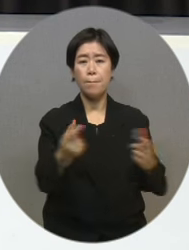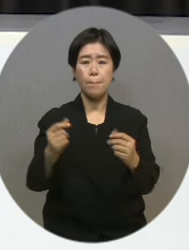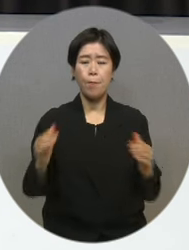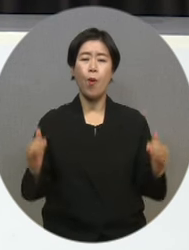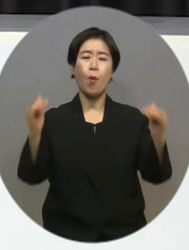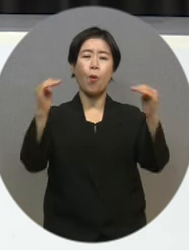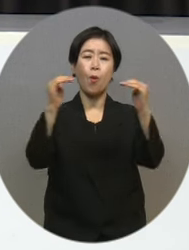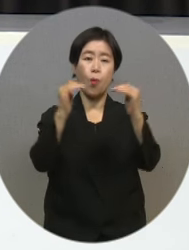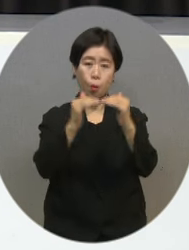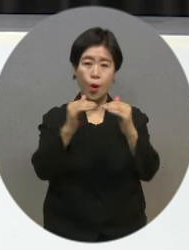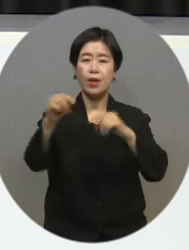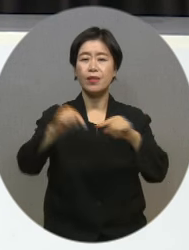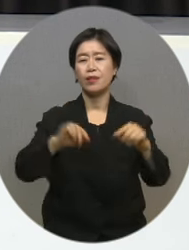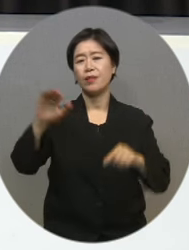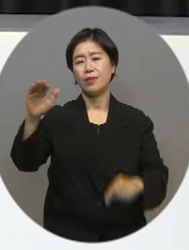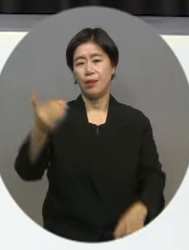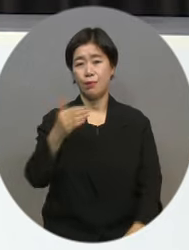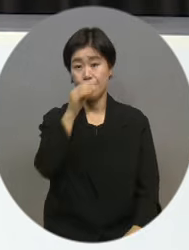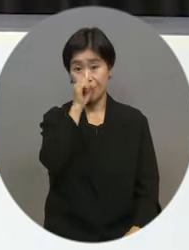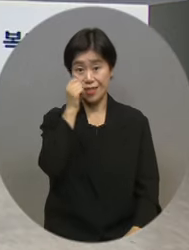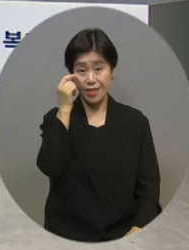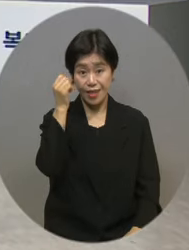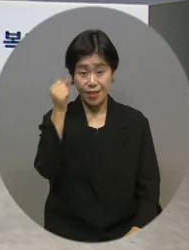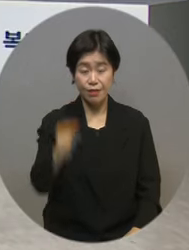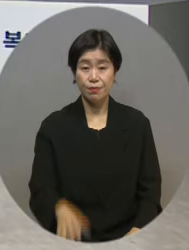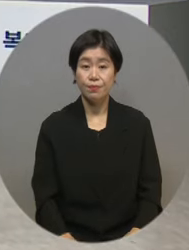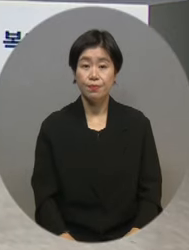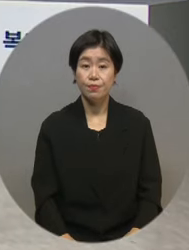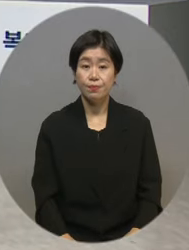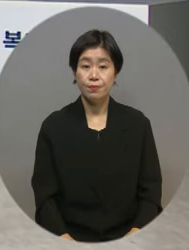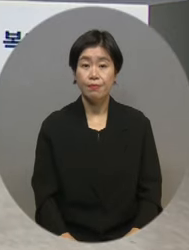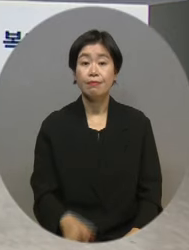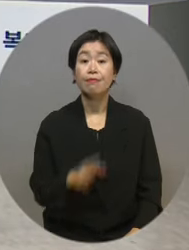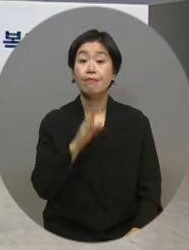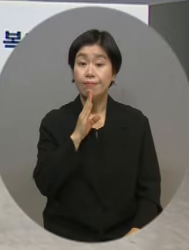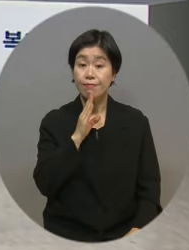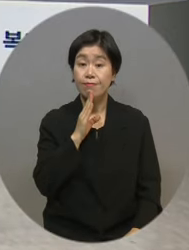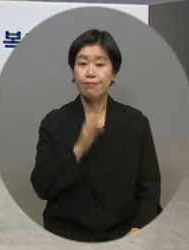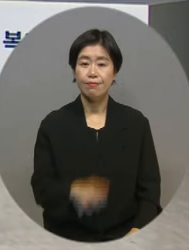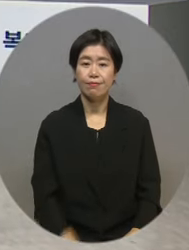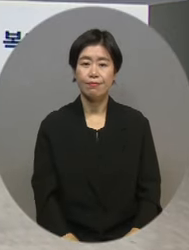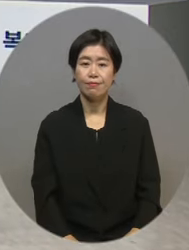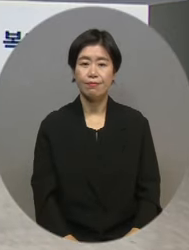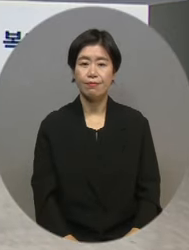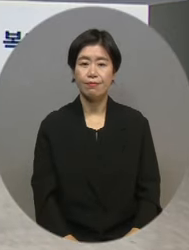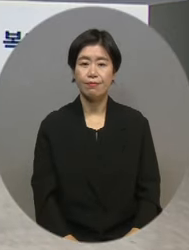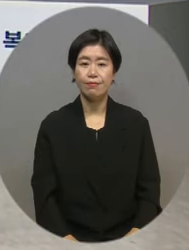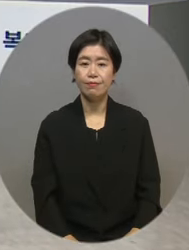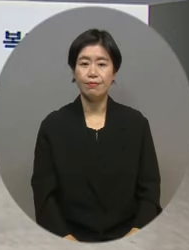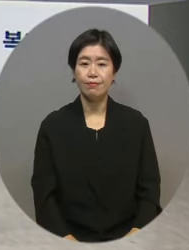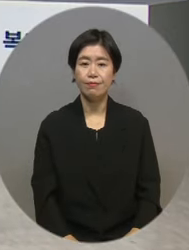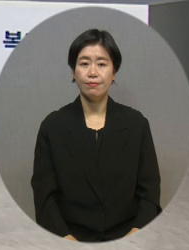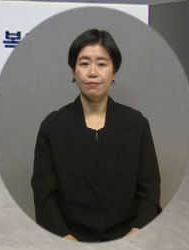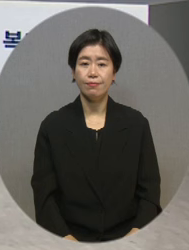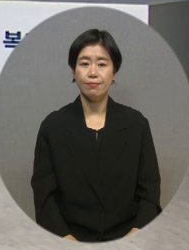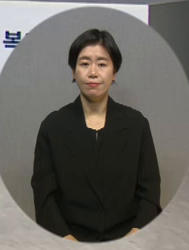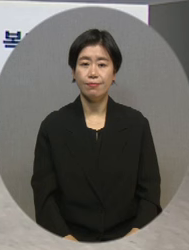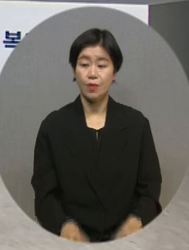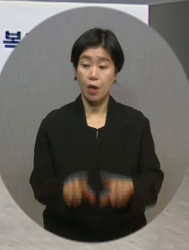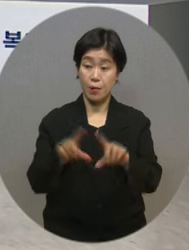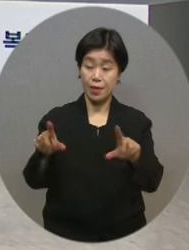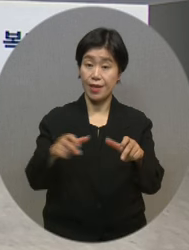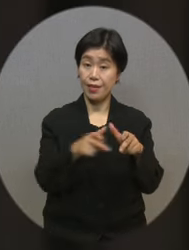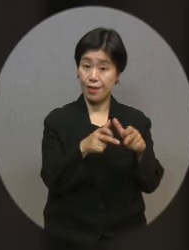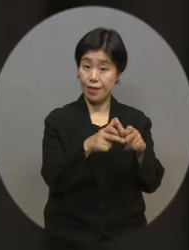될 것이다라고 생각하고 있습니다. 그렇군요. 그게 이제 처음이니까 이번에는 주로 이제 일단 장애인들을 위해서